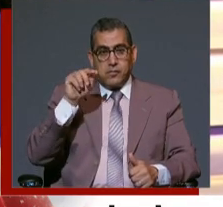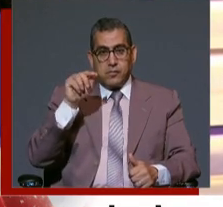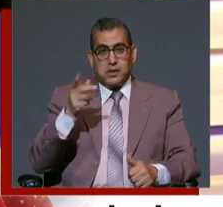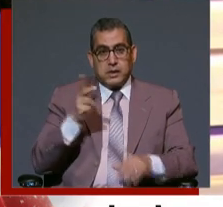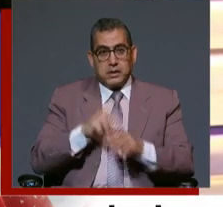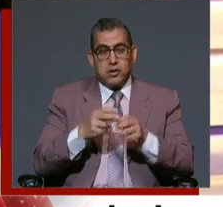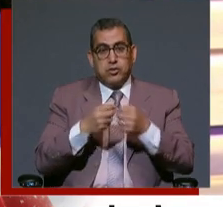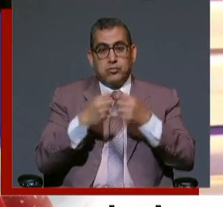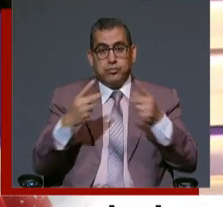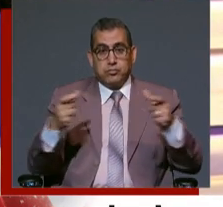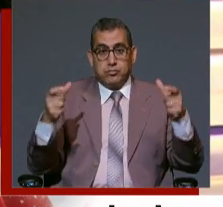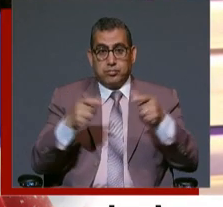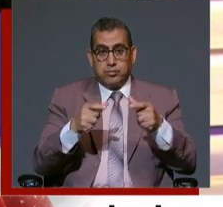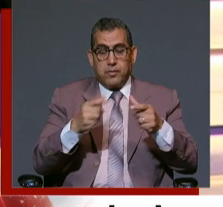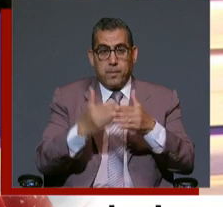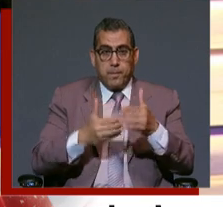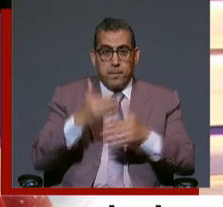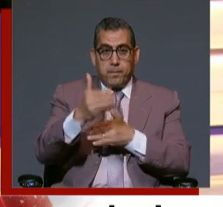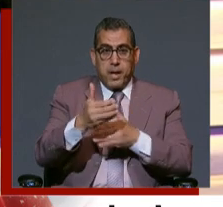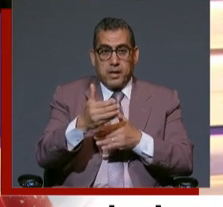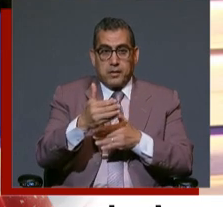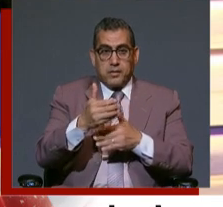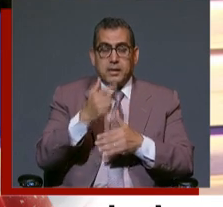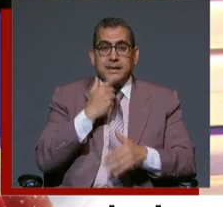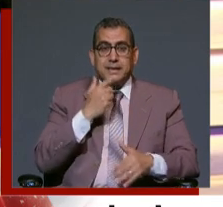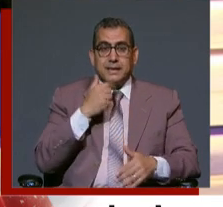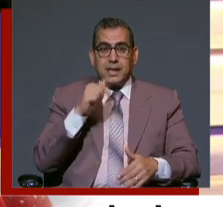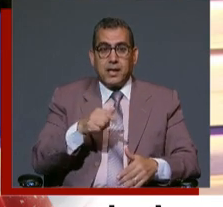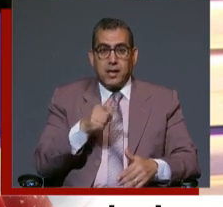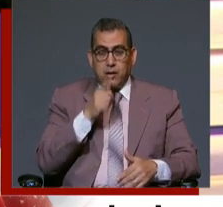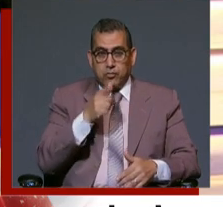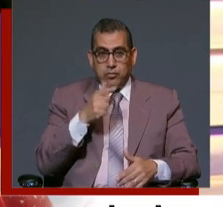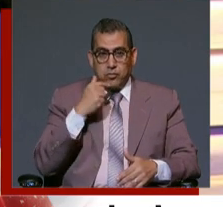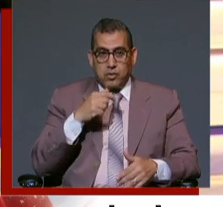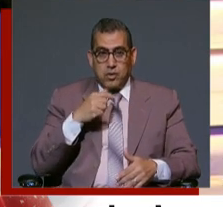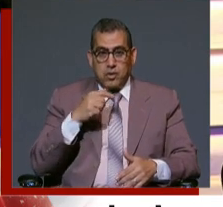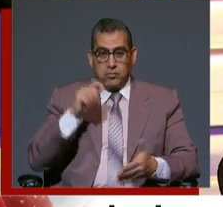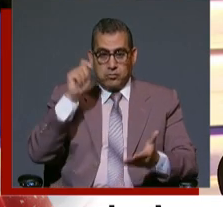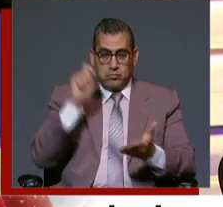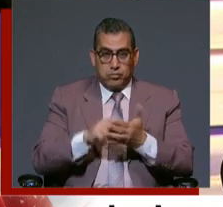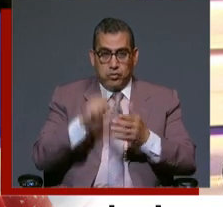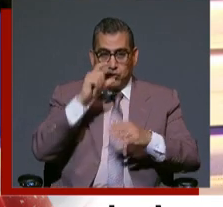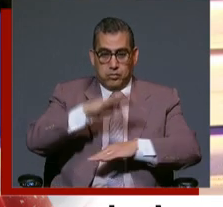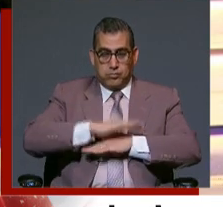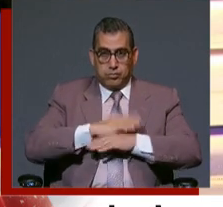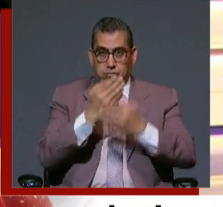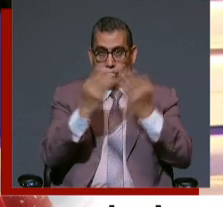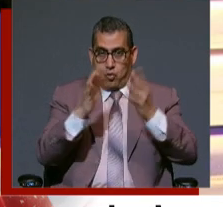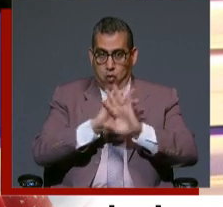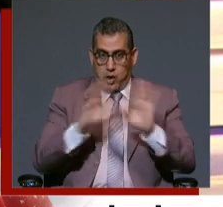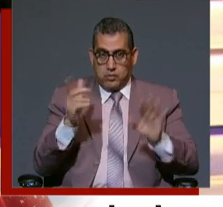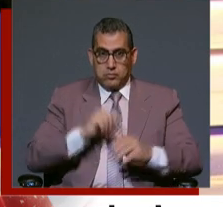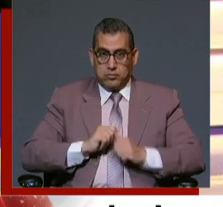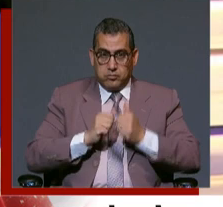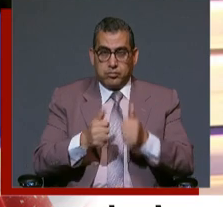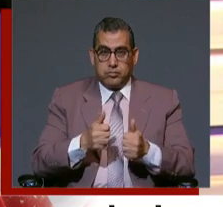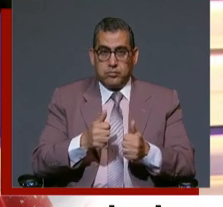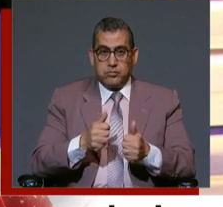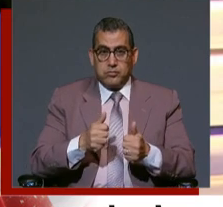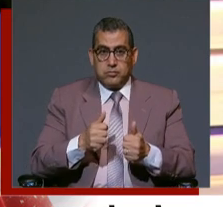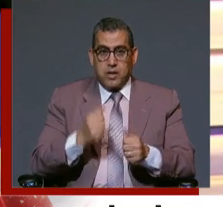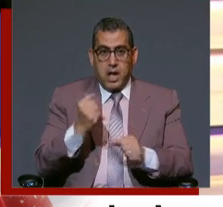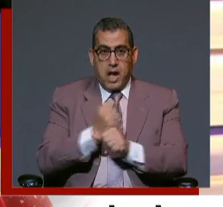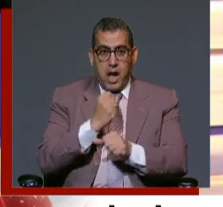وتلتئم هذه الجلسة بعد دقائق بعد أن التقطت هذه الصورة التذكارية